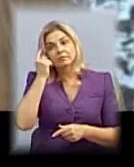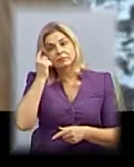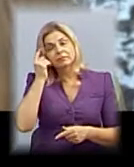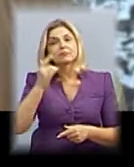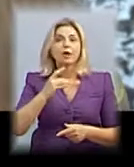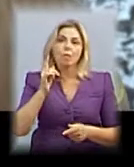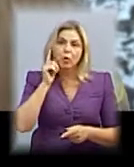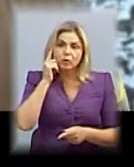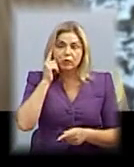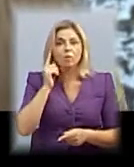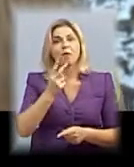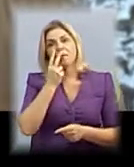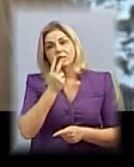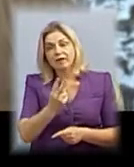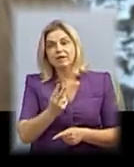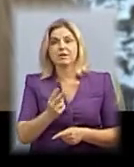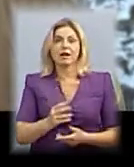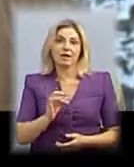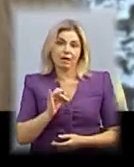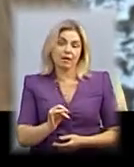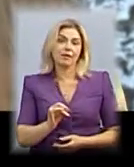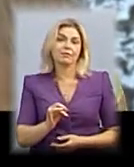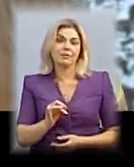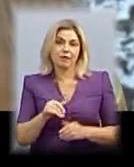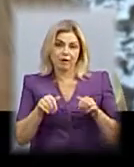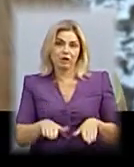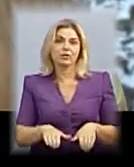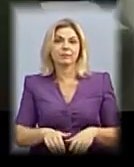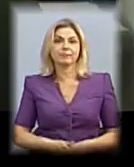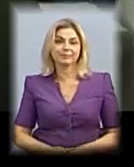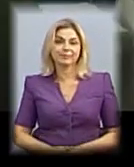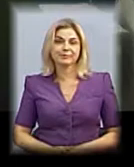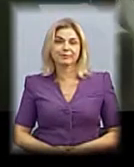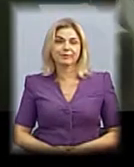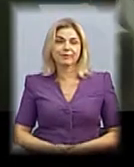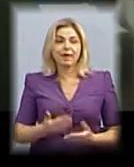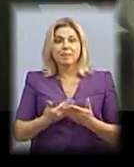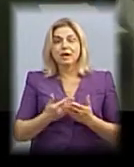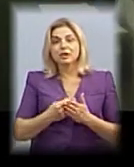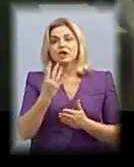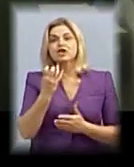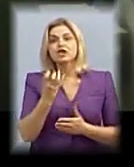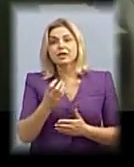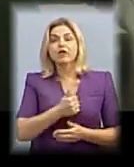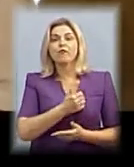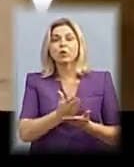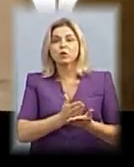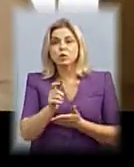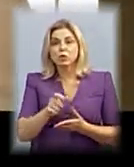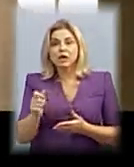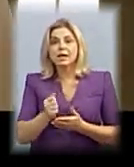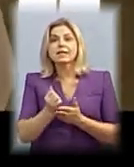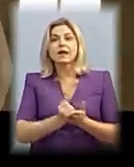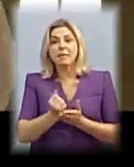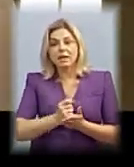подивиться, подумає і вирішить. Понад 400 військовослужбовців запасу